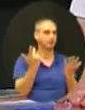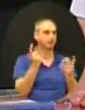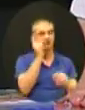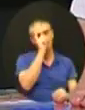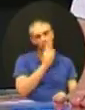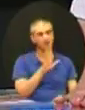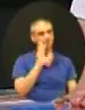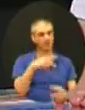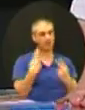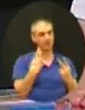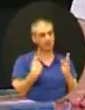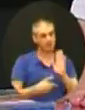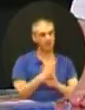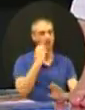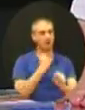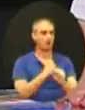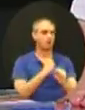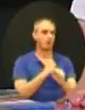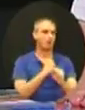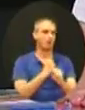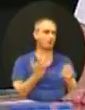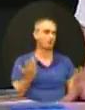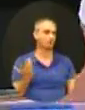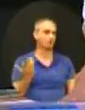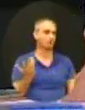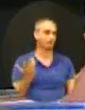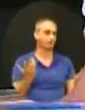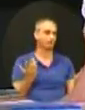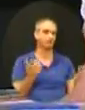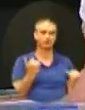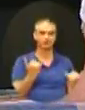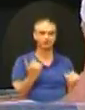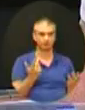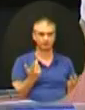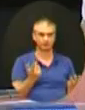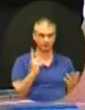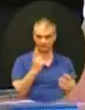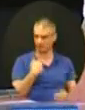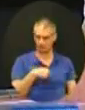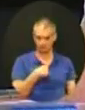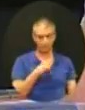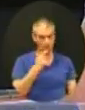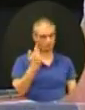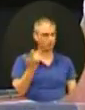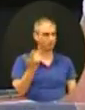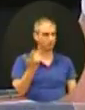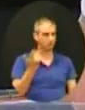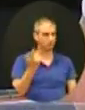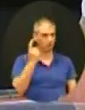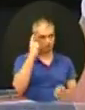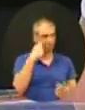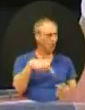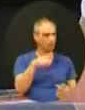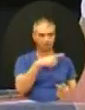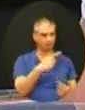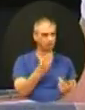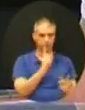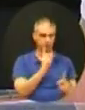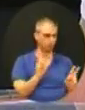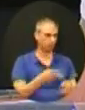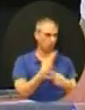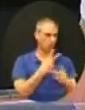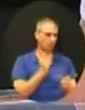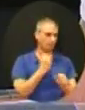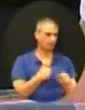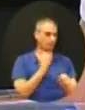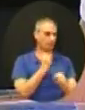שלבן אדם יהיה כדאי לצאת לעבוד. עכשיו אני רוצה... אבל אנחנו גם דואגים לאלה שלא